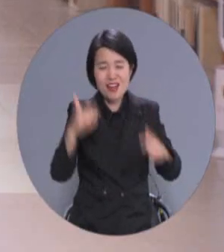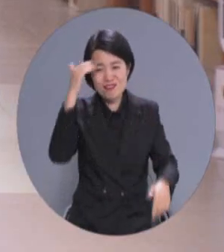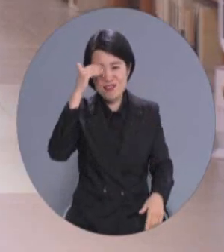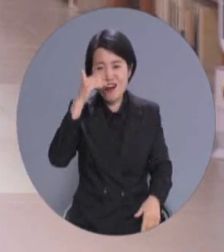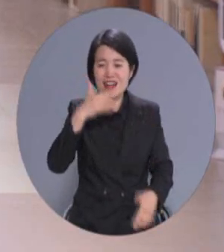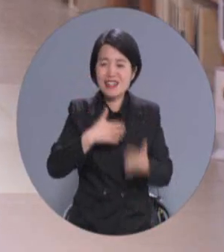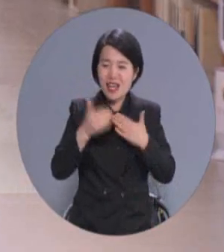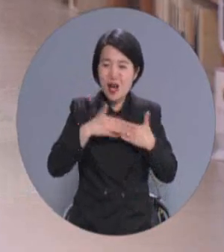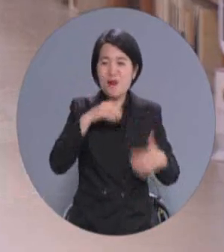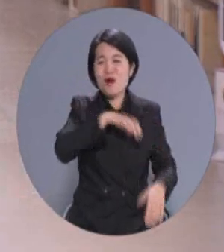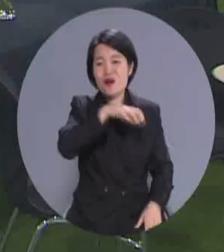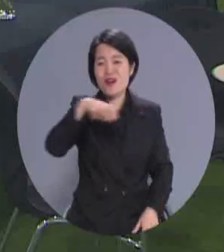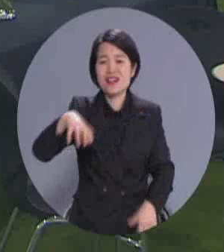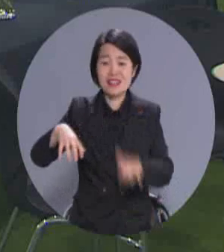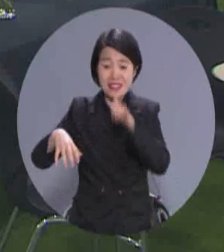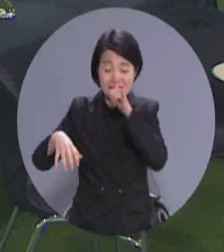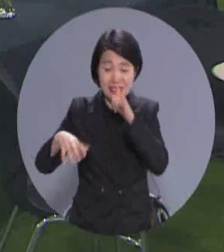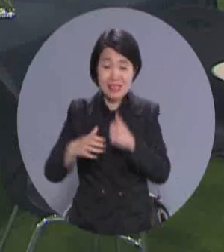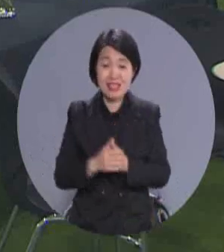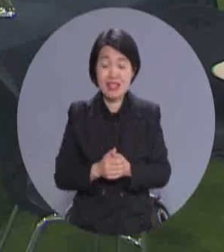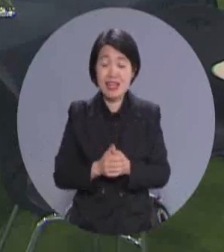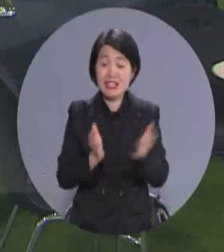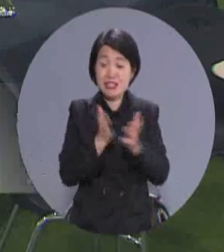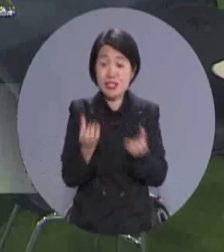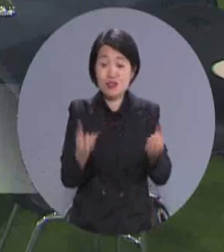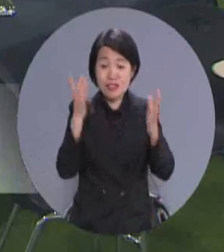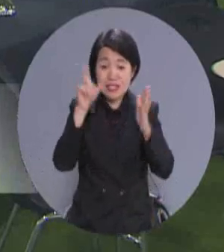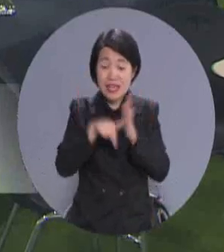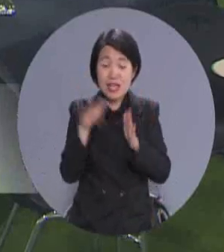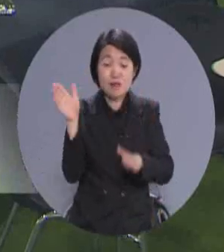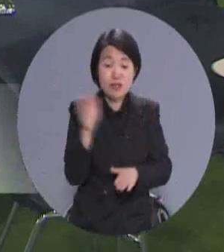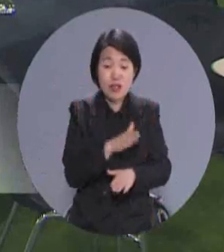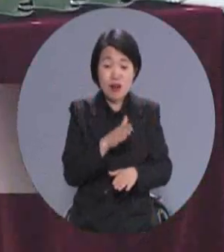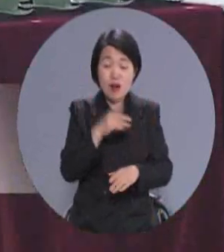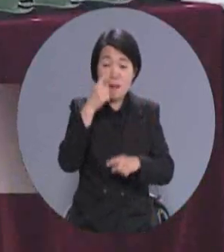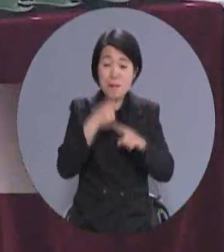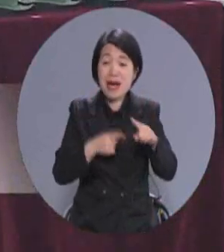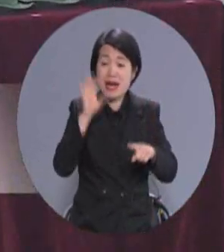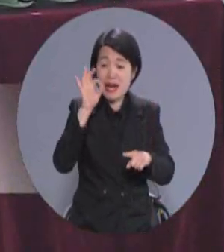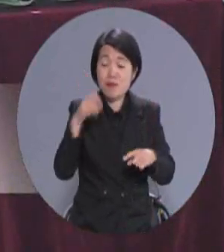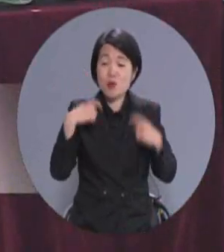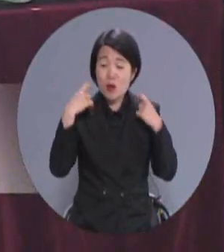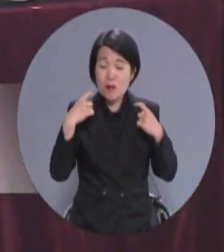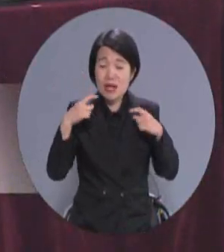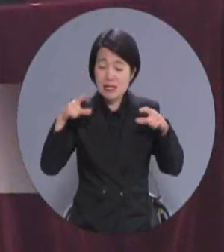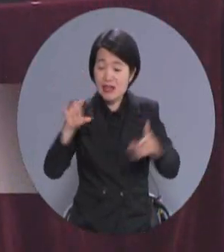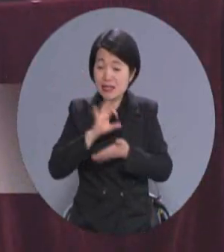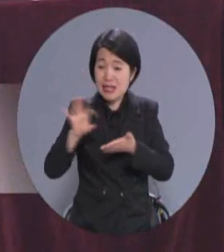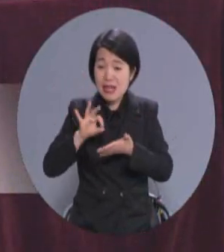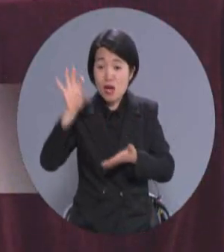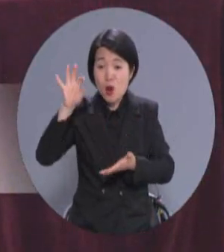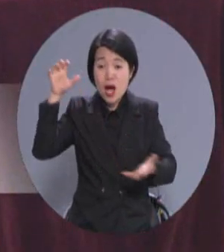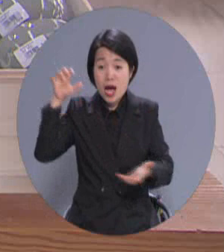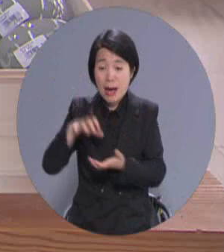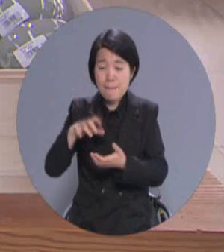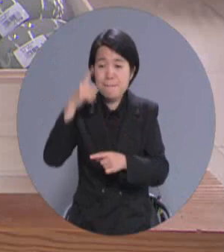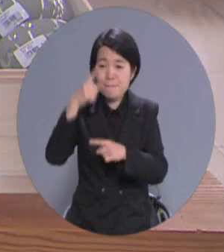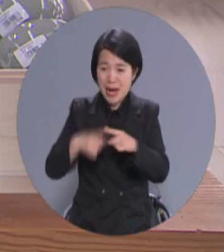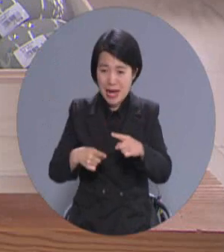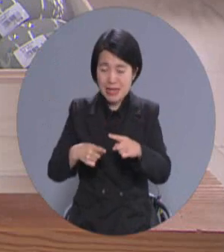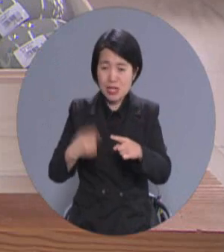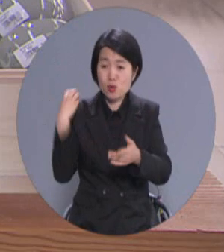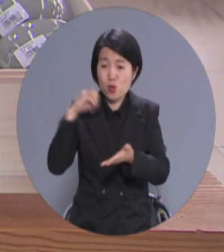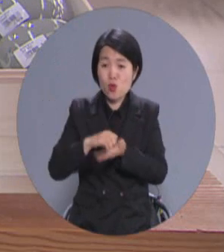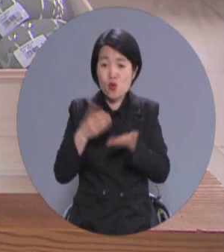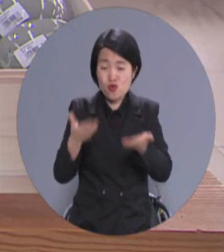즐길거리가 마련됐습니다. 특히 청자 축제 기간부터 진행되는 반값 관광은 지역에서 소비한 금액의 절반을 최대 20만